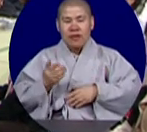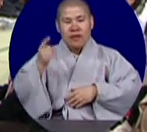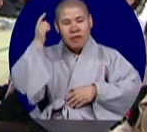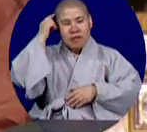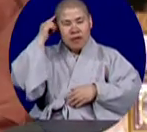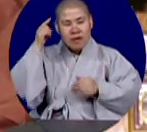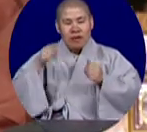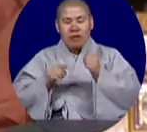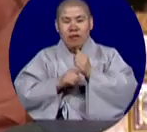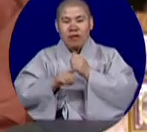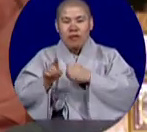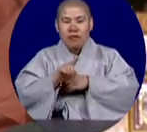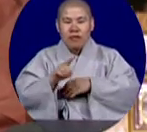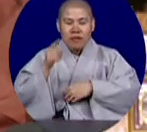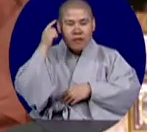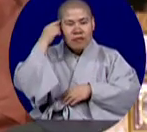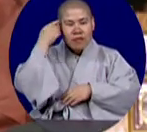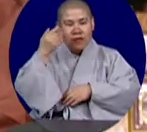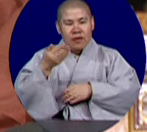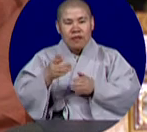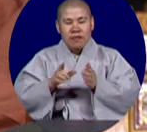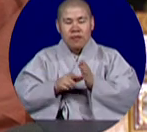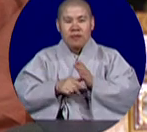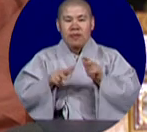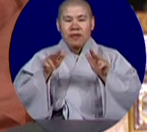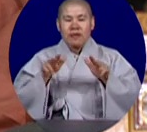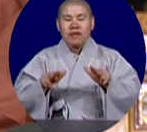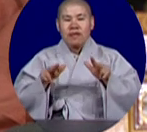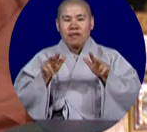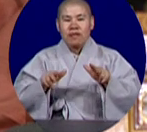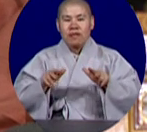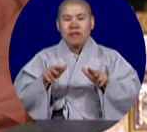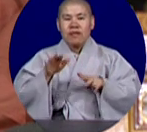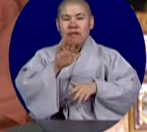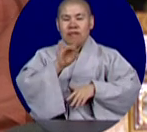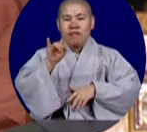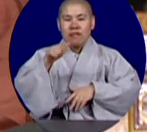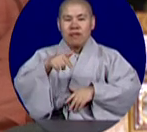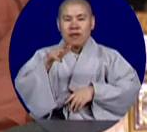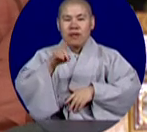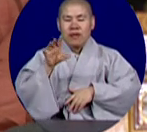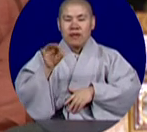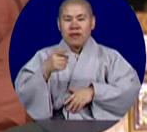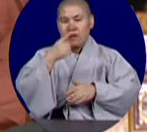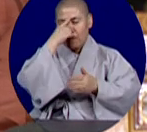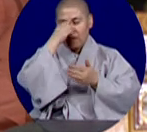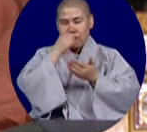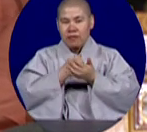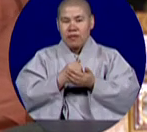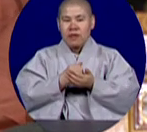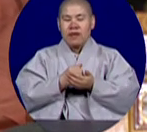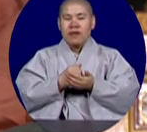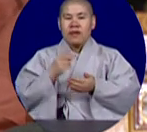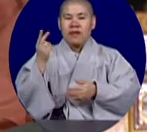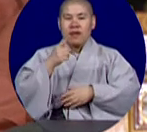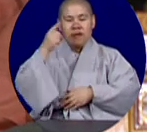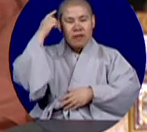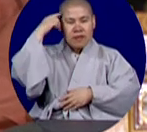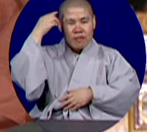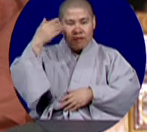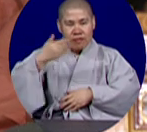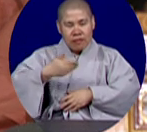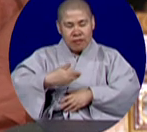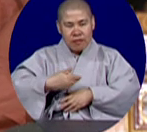묻거든. 그러니까 지금 현재 백장 그 큰 스님이 그러면 나한테 다시 물어라. 다시